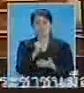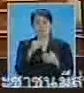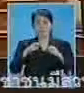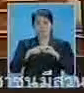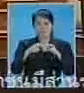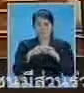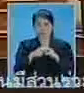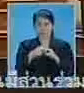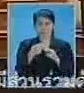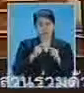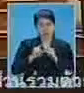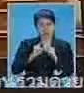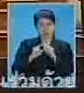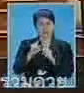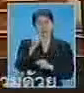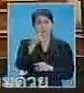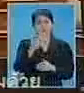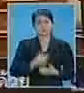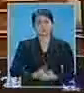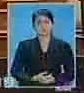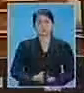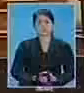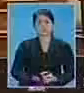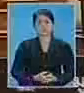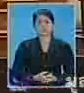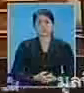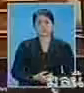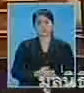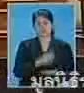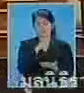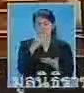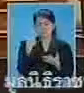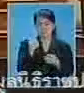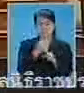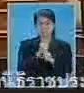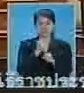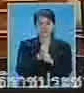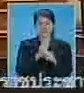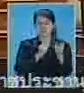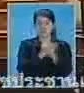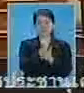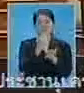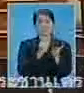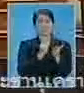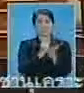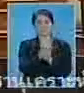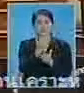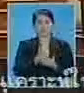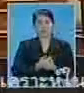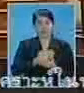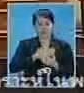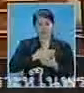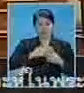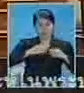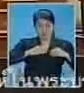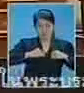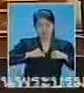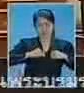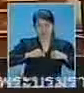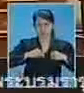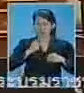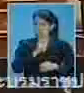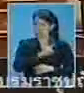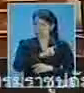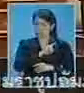งค์แต่อย่างใดนะครับถ้ามีการกระทำอะไรที่ไม่ถูกต้องผมยินดีรับผิดชอบนะครับ